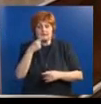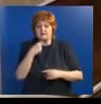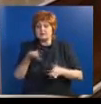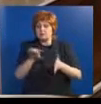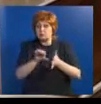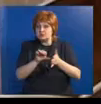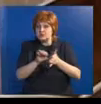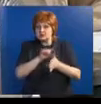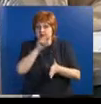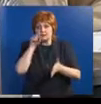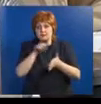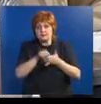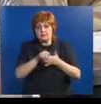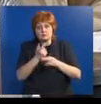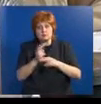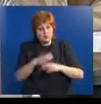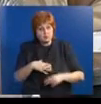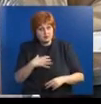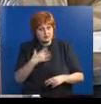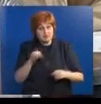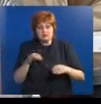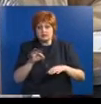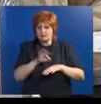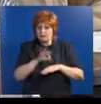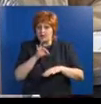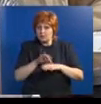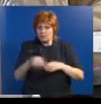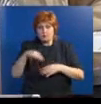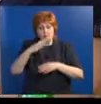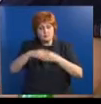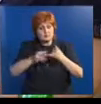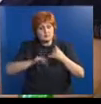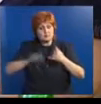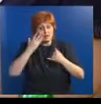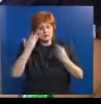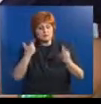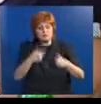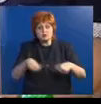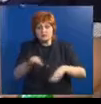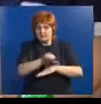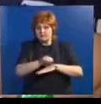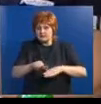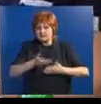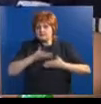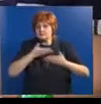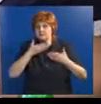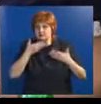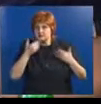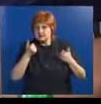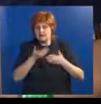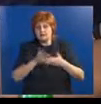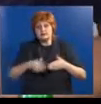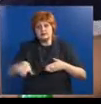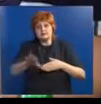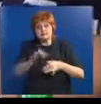столом. Вопрос этот для региона важный и во многом болезненный. Путаница с землей, когда четко не обозначены границы конкретных участков, а на некоторых